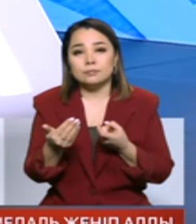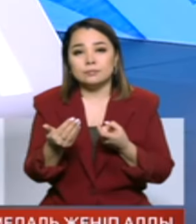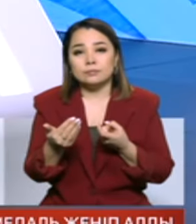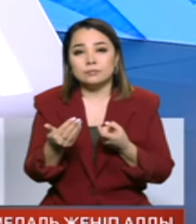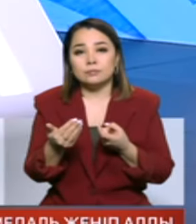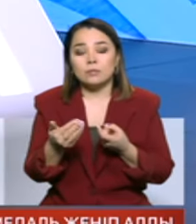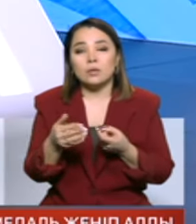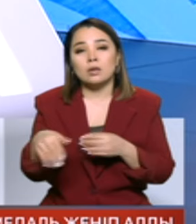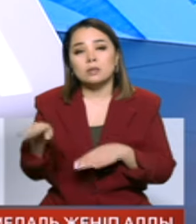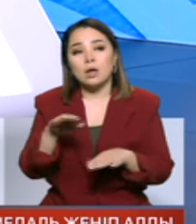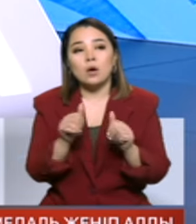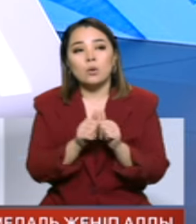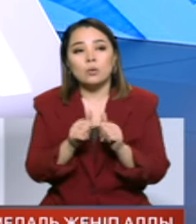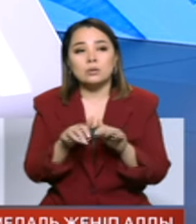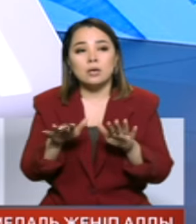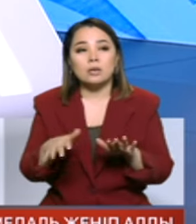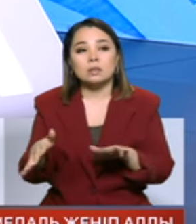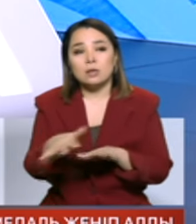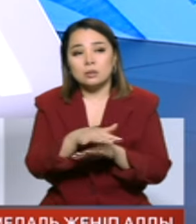Таукен